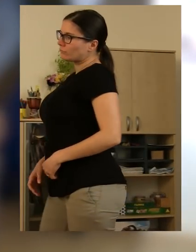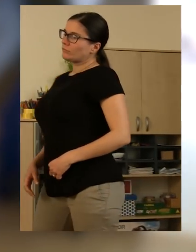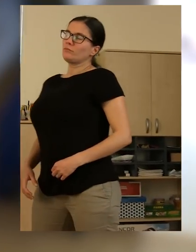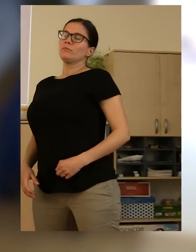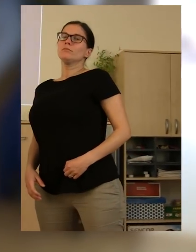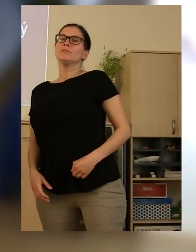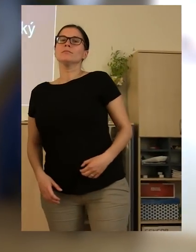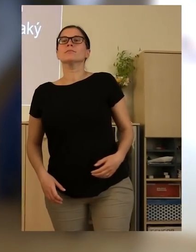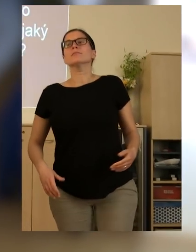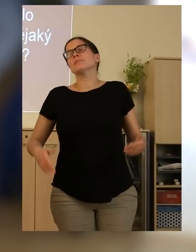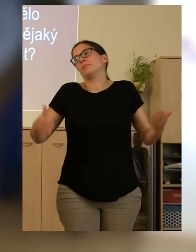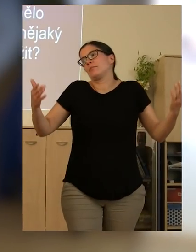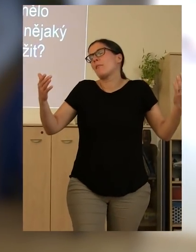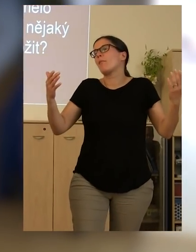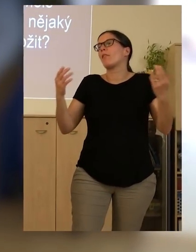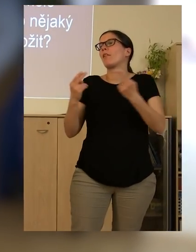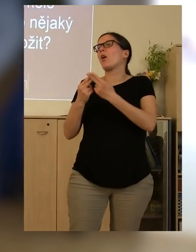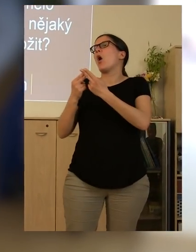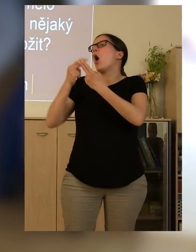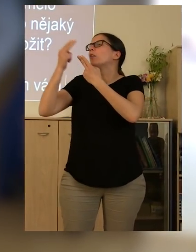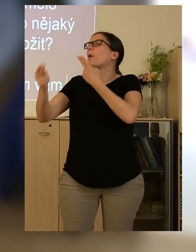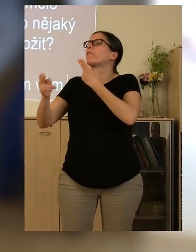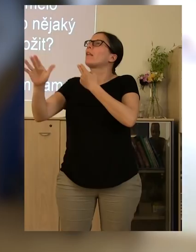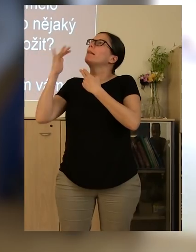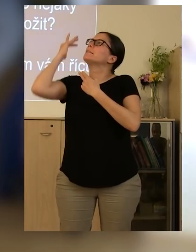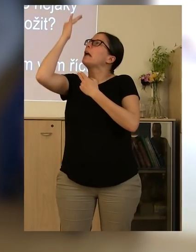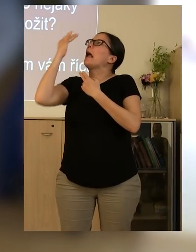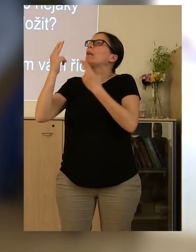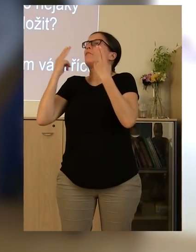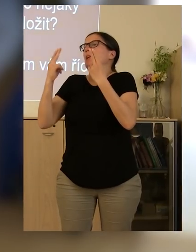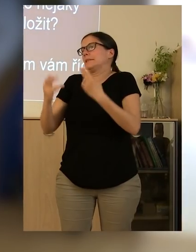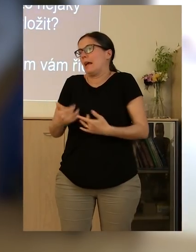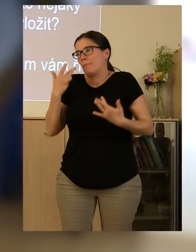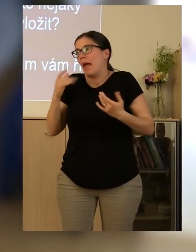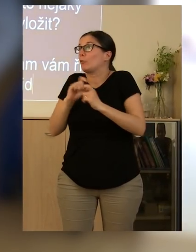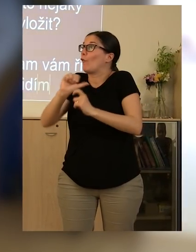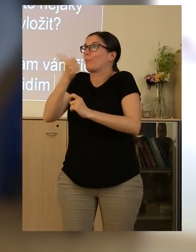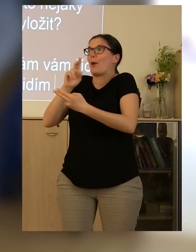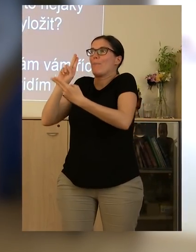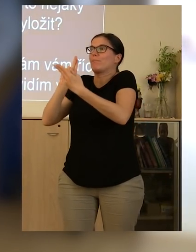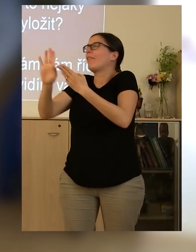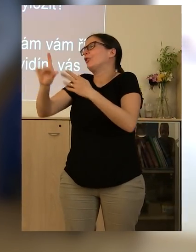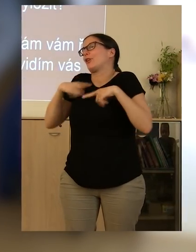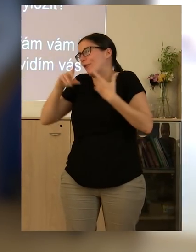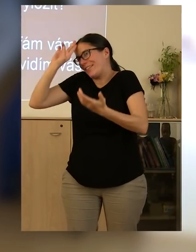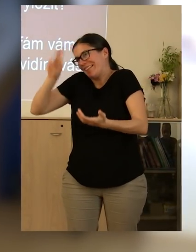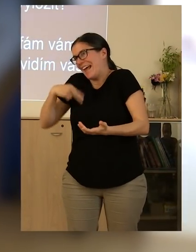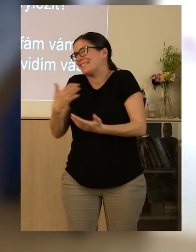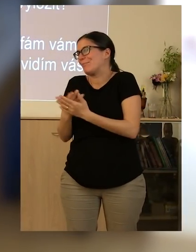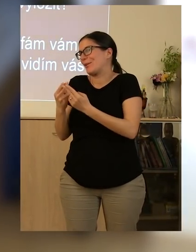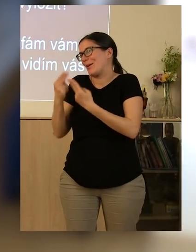Zase, vůbec si netroufám vám říct, co ten sen znamená. Vidím vás poprvé v životě, já nevím o vašem životě prakticky nic,